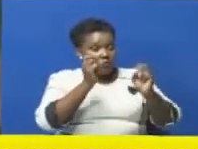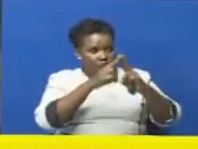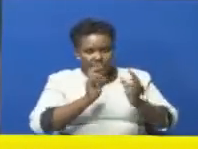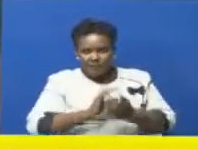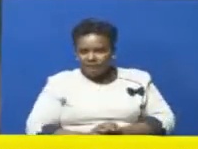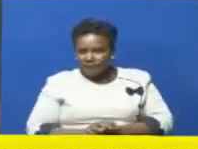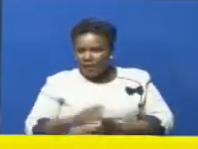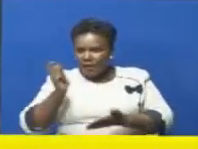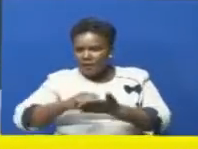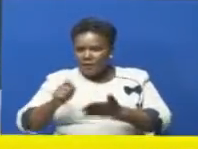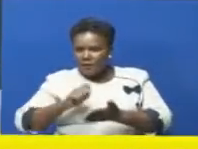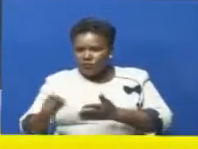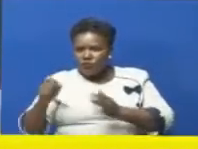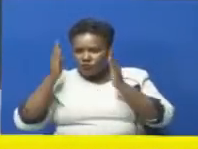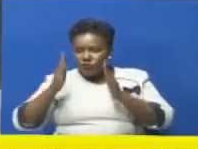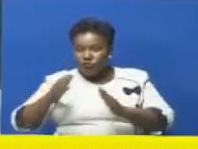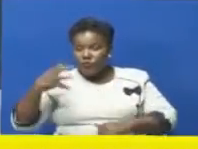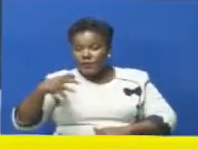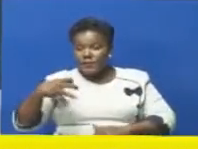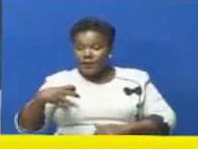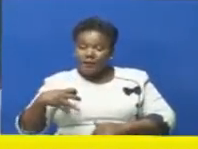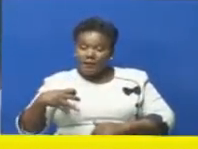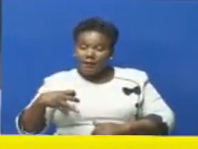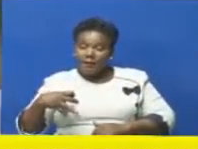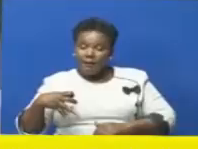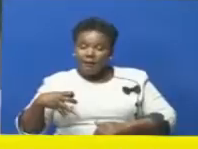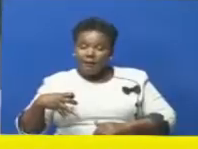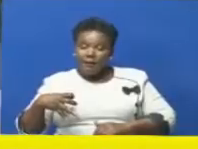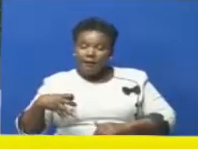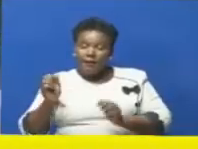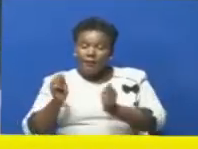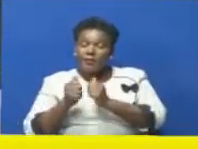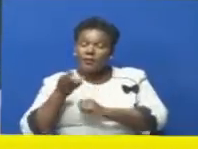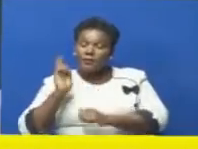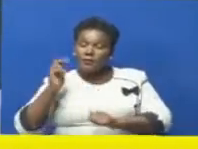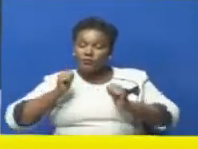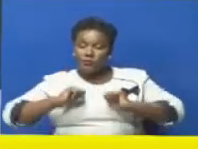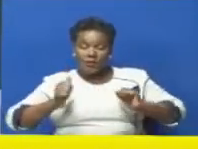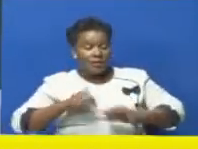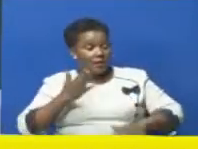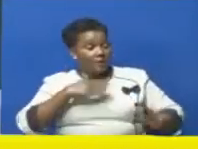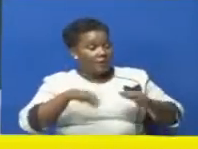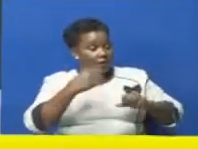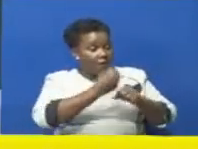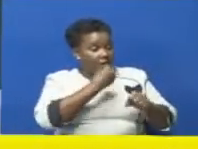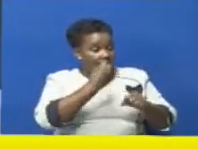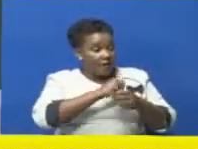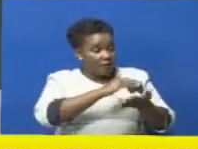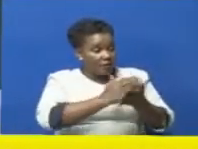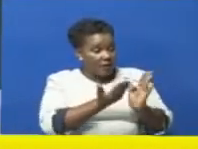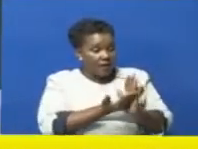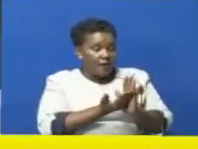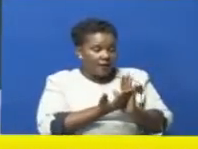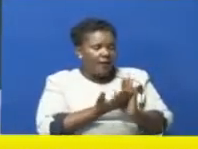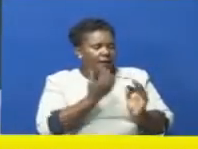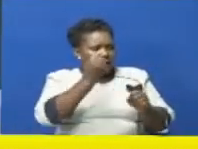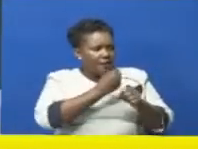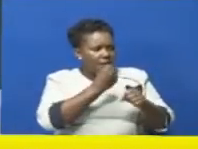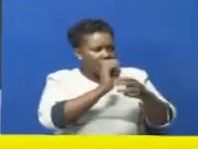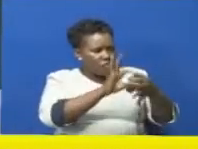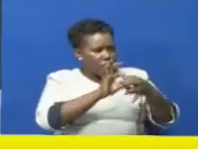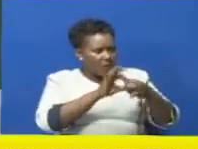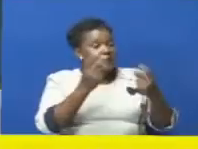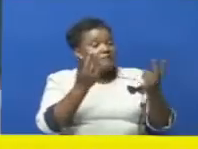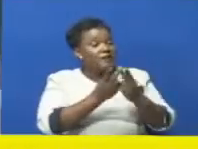Kijazi amewataka watumishi wa ajira mpya katika wizara hiyo kufanya kazi kwa ushirikiano na kujiepusha na vitendo vya rushwa